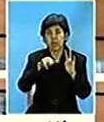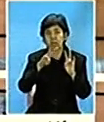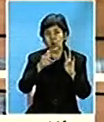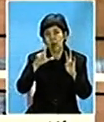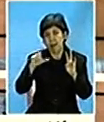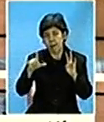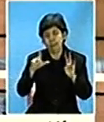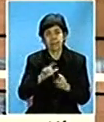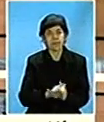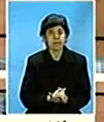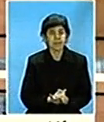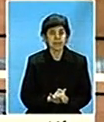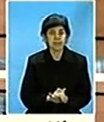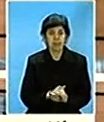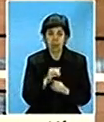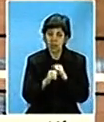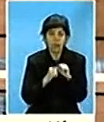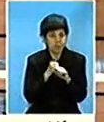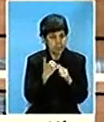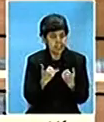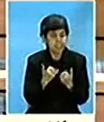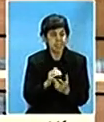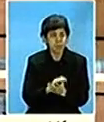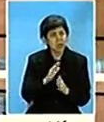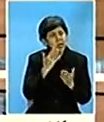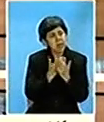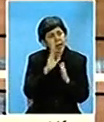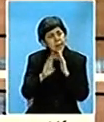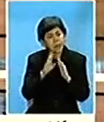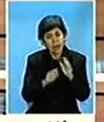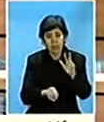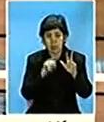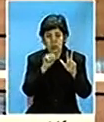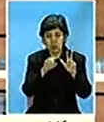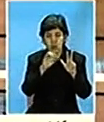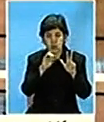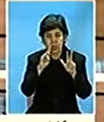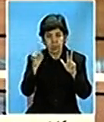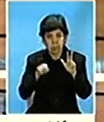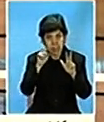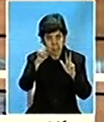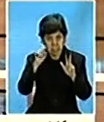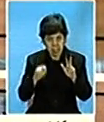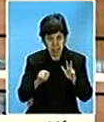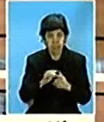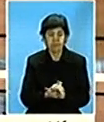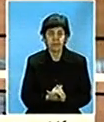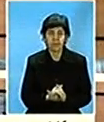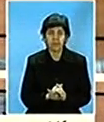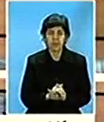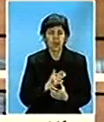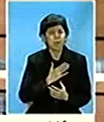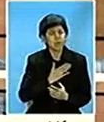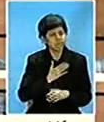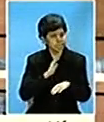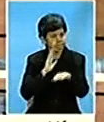าทในปี56นี้นะครับคิดเป็นร้อยละ 3.07 ของงบประมาณรวมตรงนี้ผม